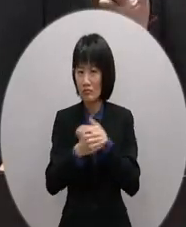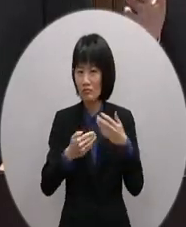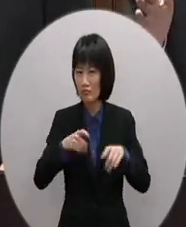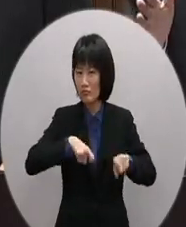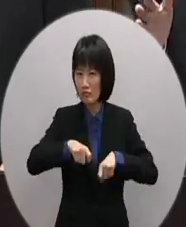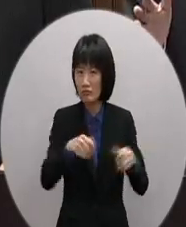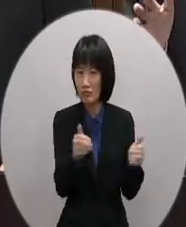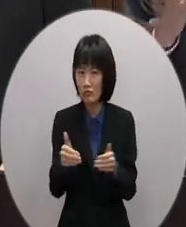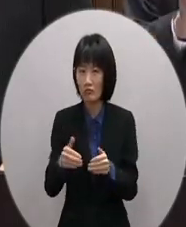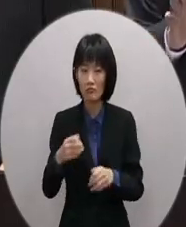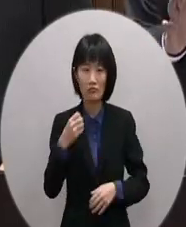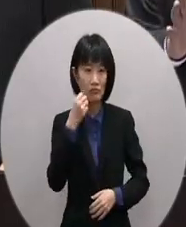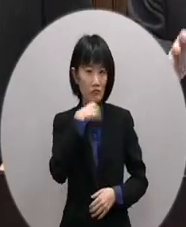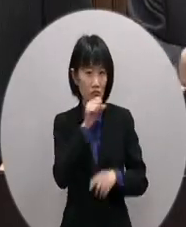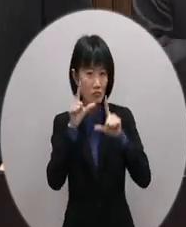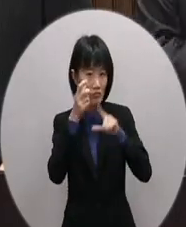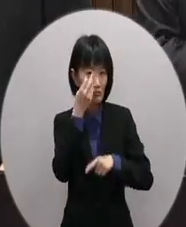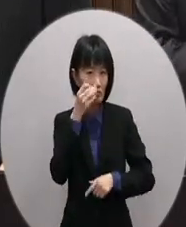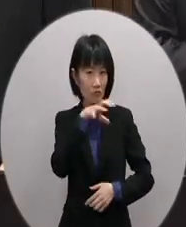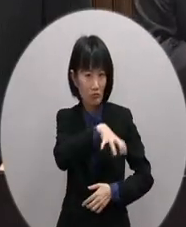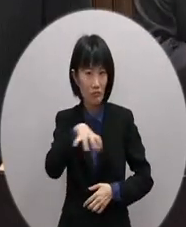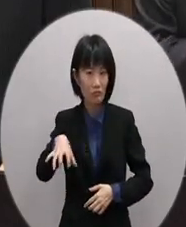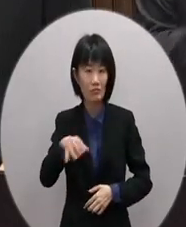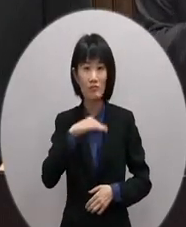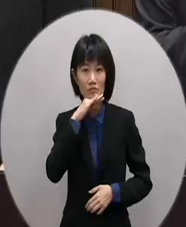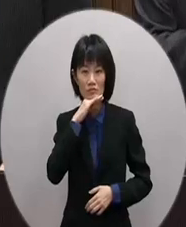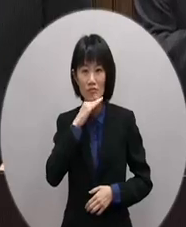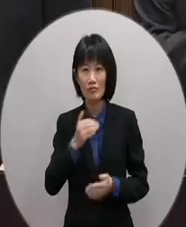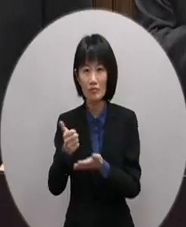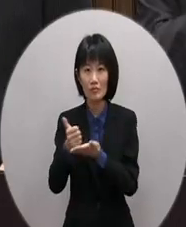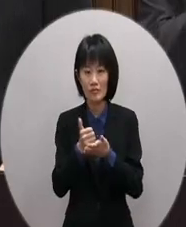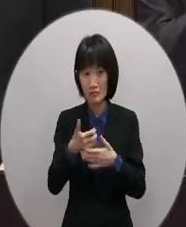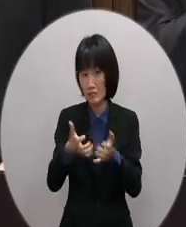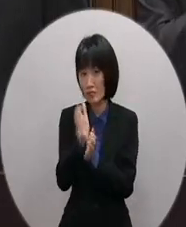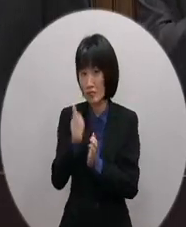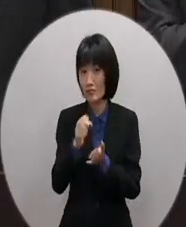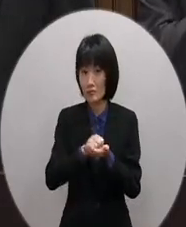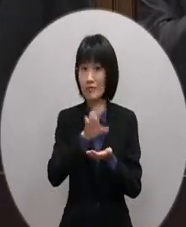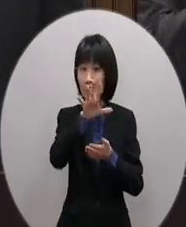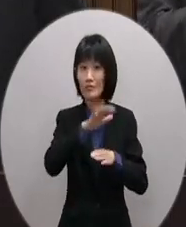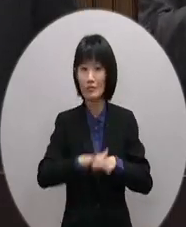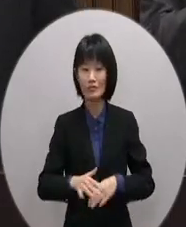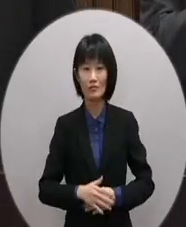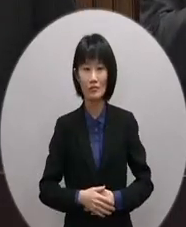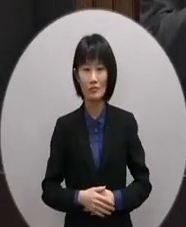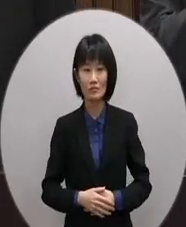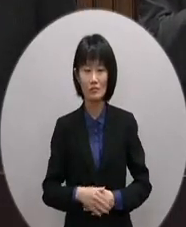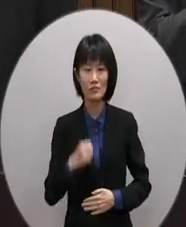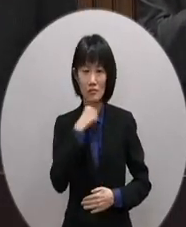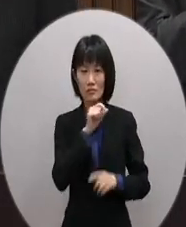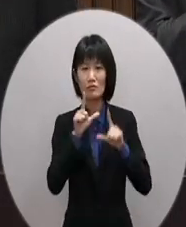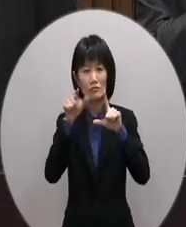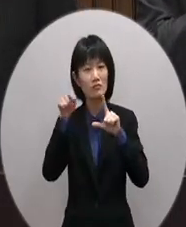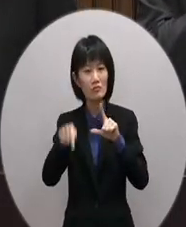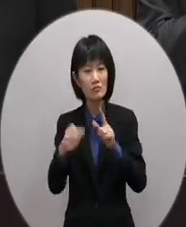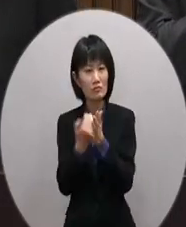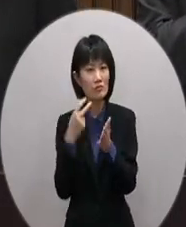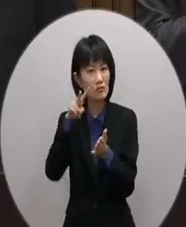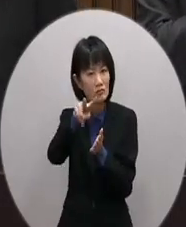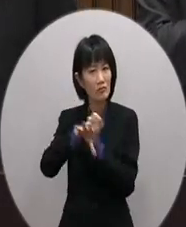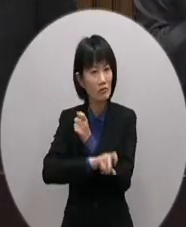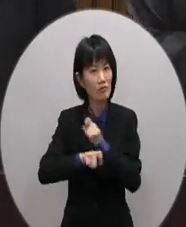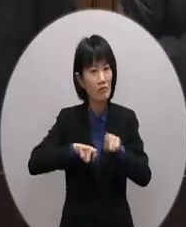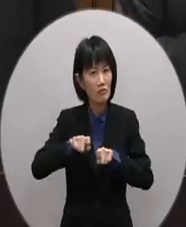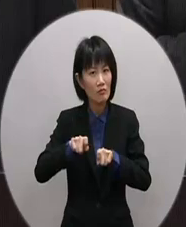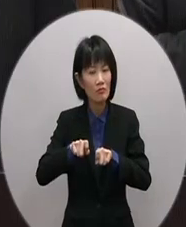东或是花东之间的交通建设，我待会请柯城部长跟你报告。不过台东的这一个前瞻基础建